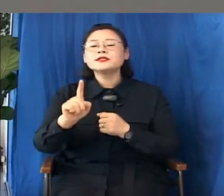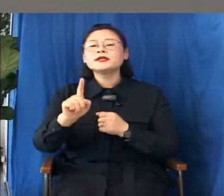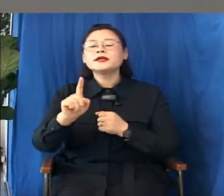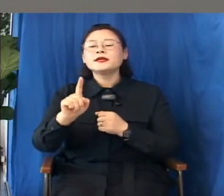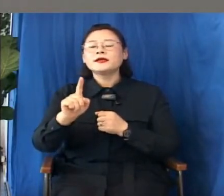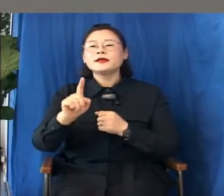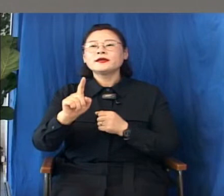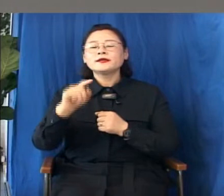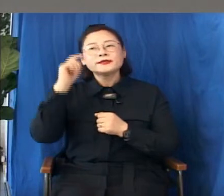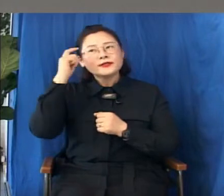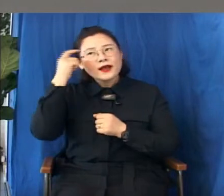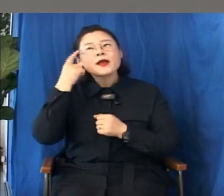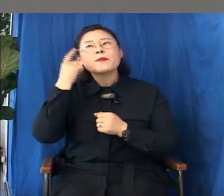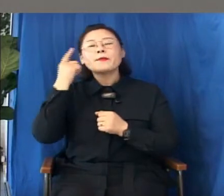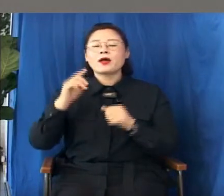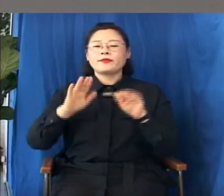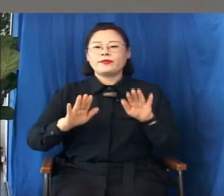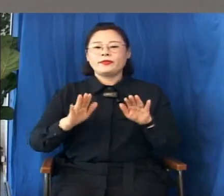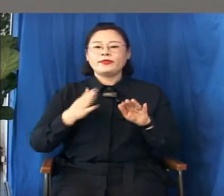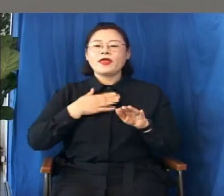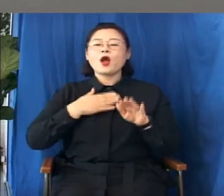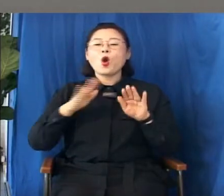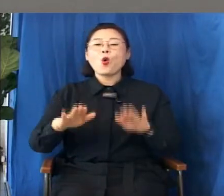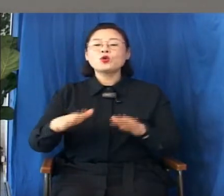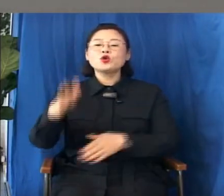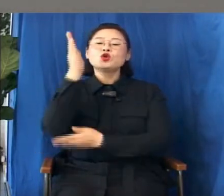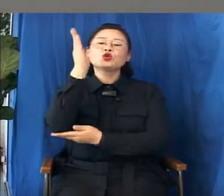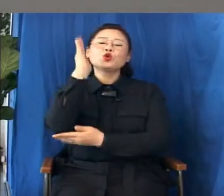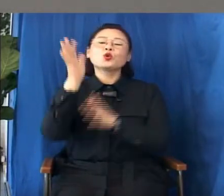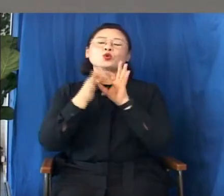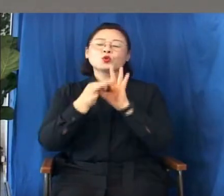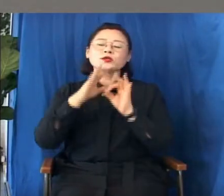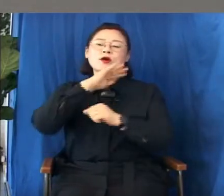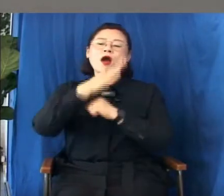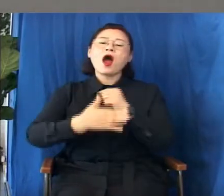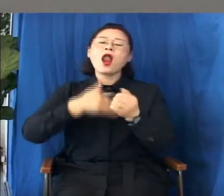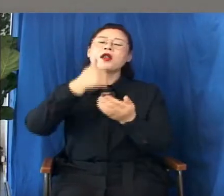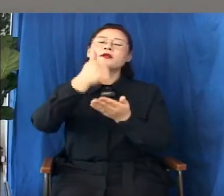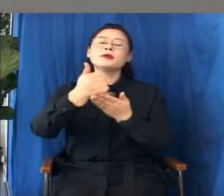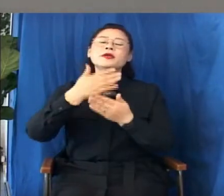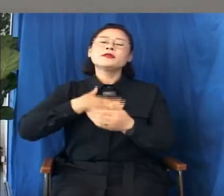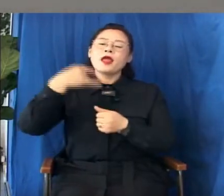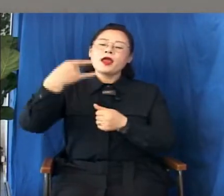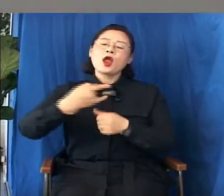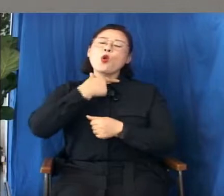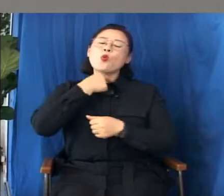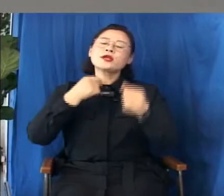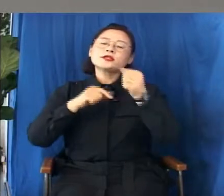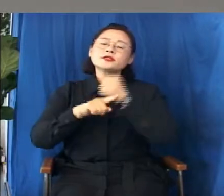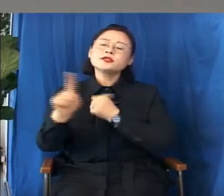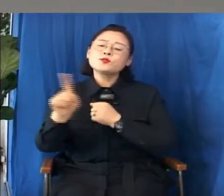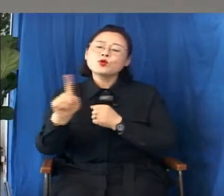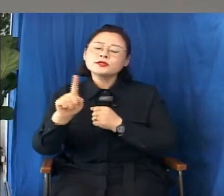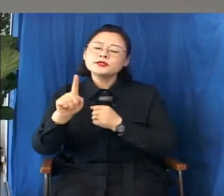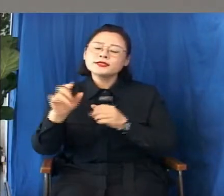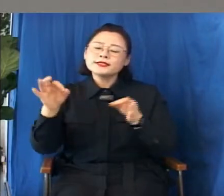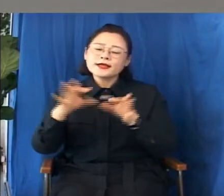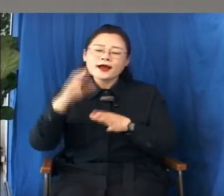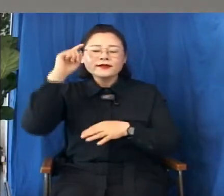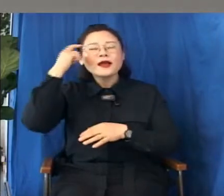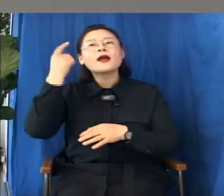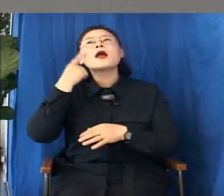내가 이 말씀을 통해서 하나님께서 나에게 주시려고 하는 메시지는 뭘까? 그런 것들을 좀 잠깐 생각해 보려고